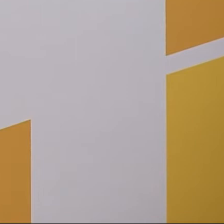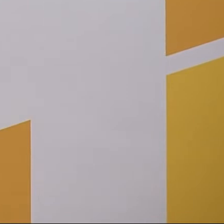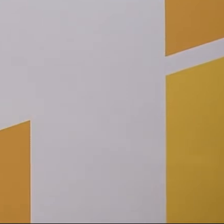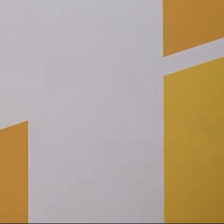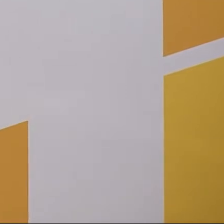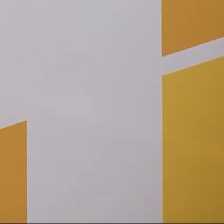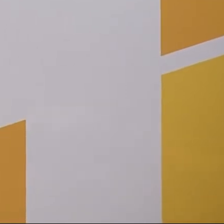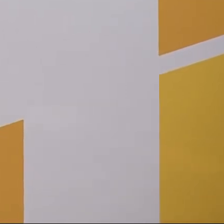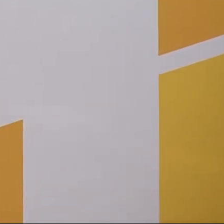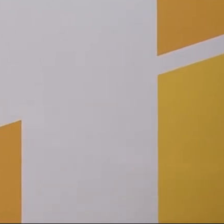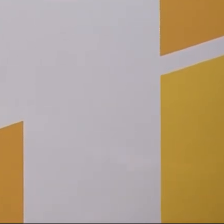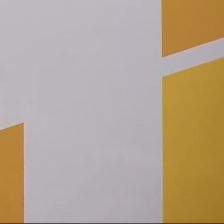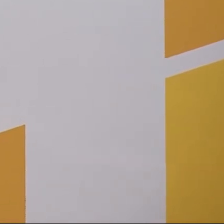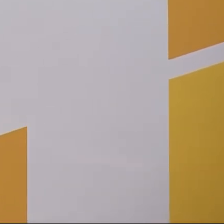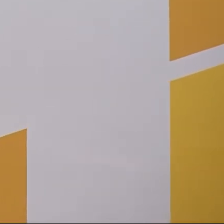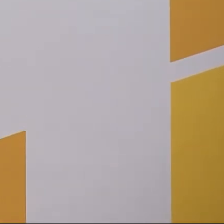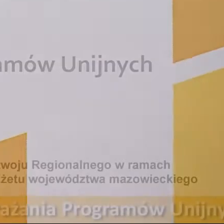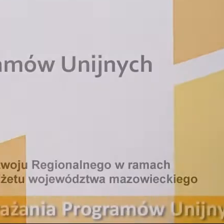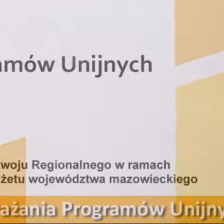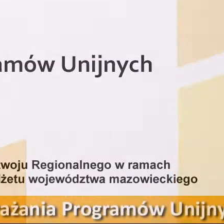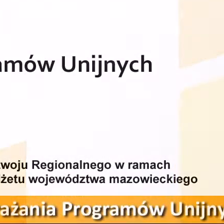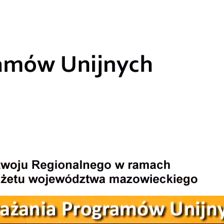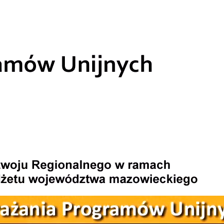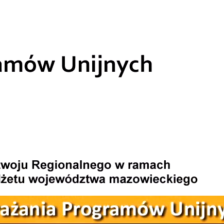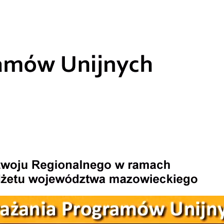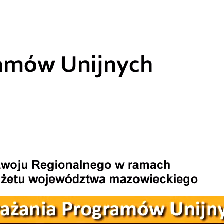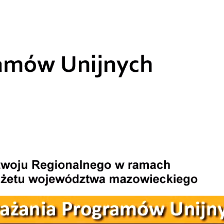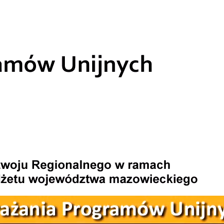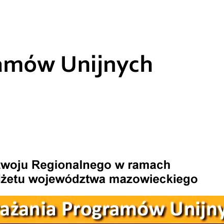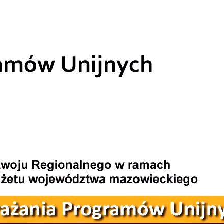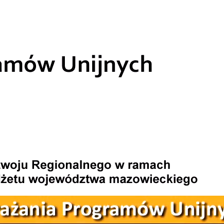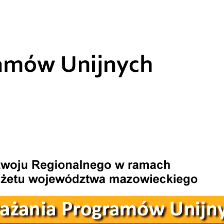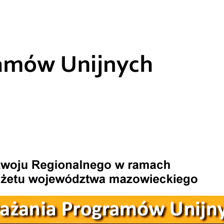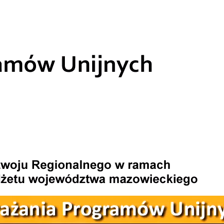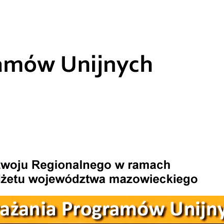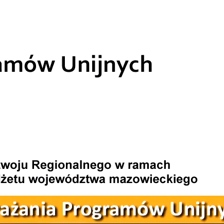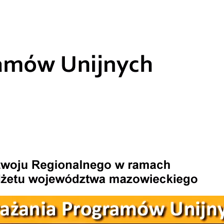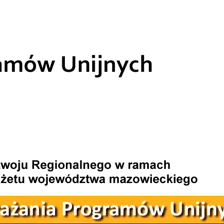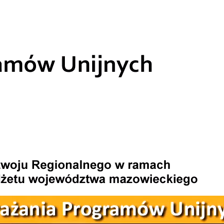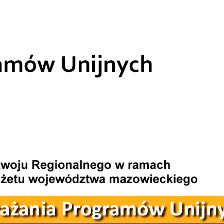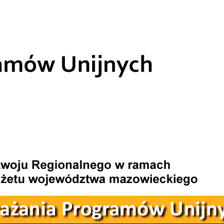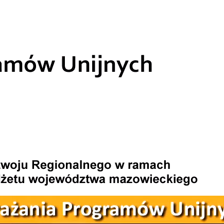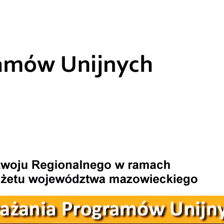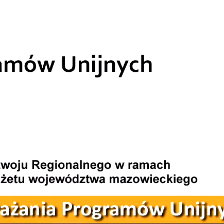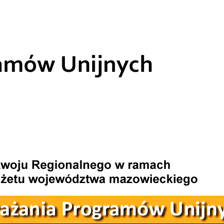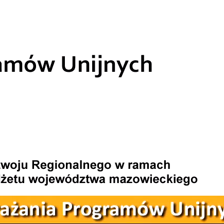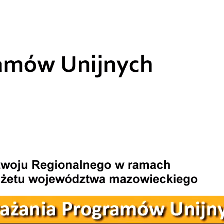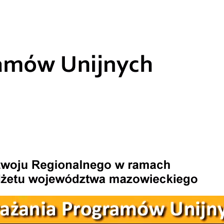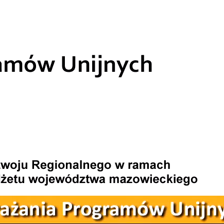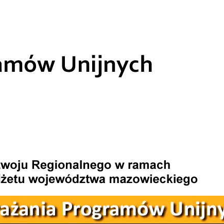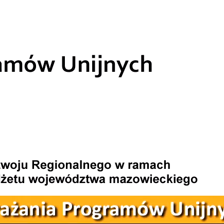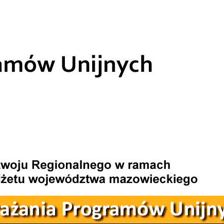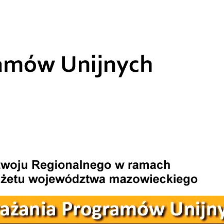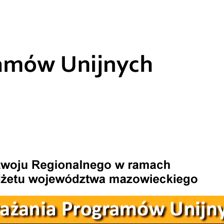Dziękuję. Dziękuję jeszcze raz. A na scenę zapraszam Pana Mariusza Frankowskiego, Dyrektora Mazowieckiej Jednostki Wdrażania Programów Unijnych.